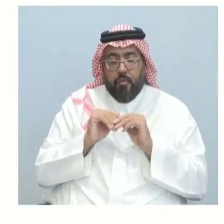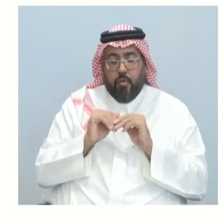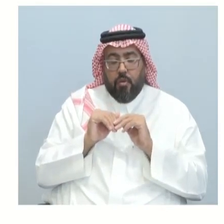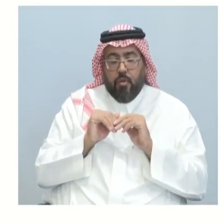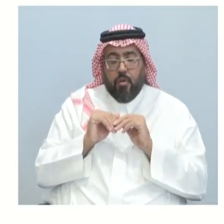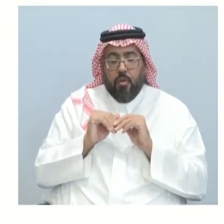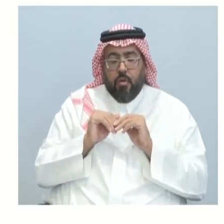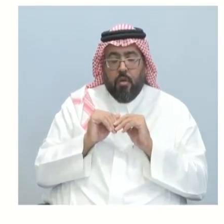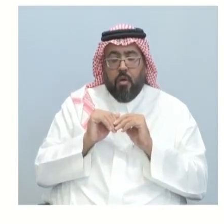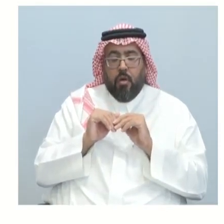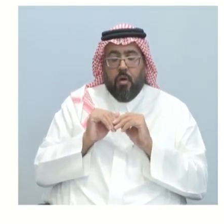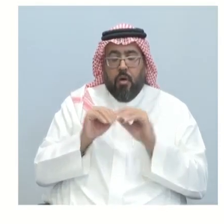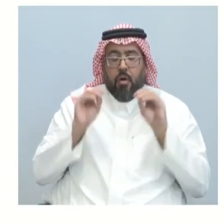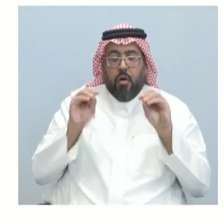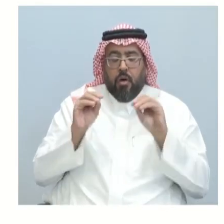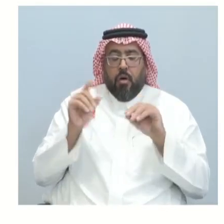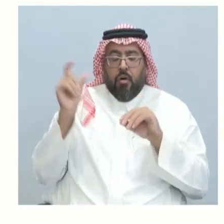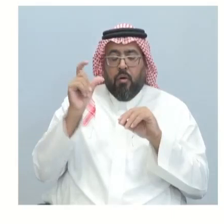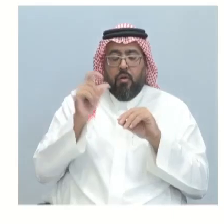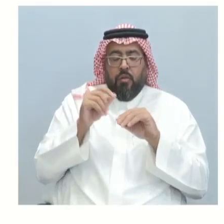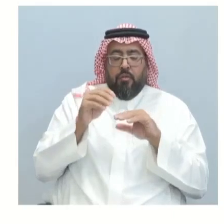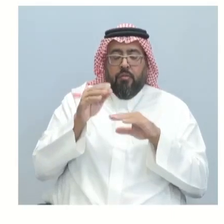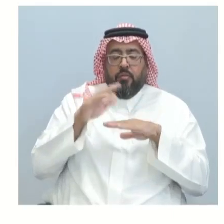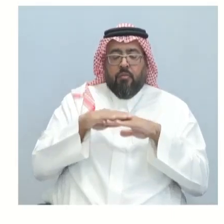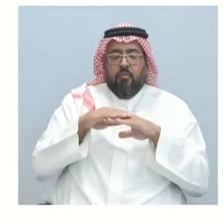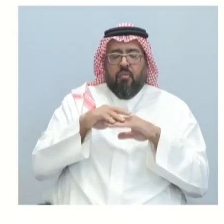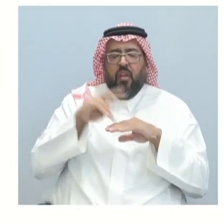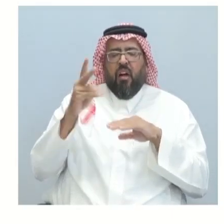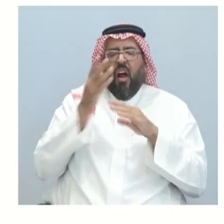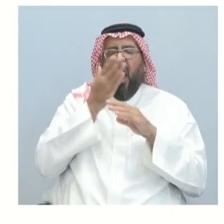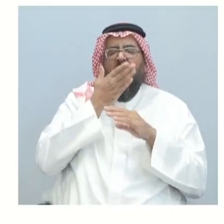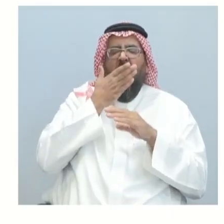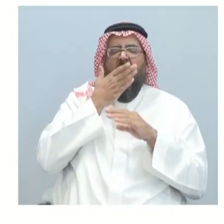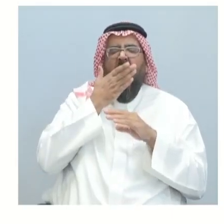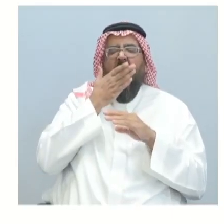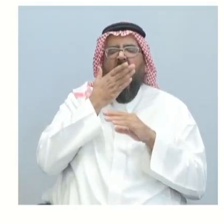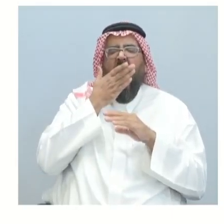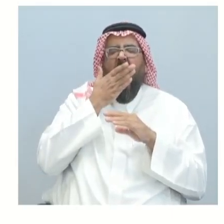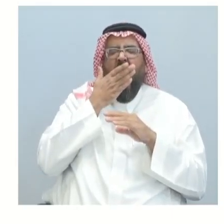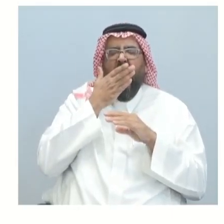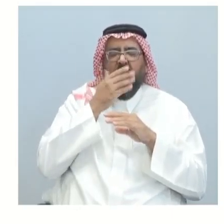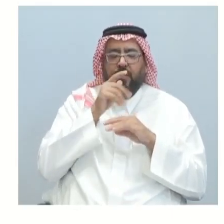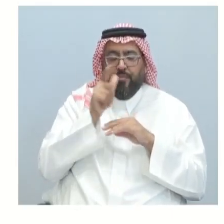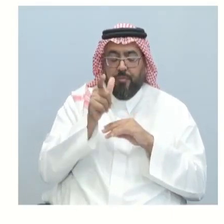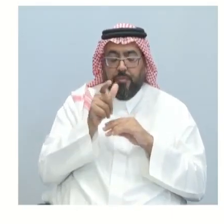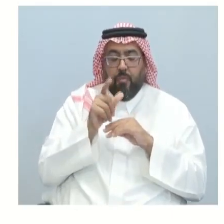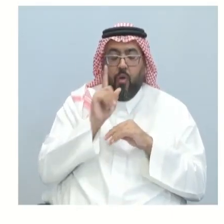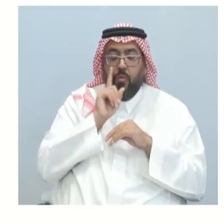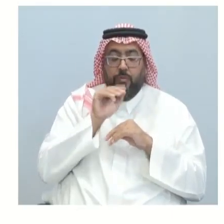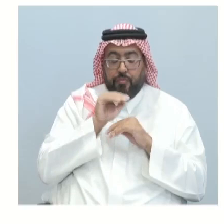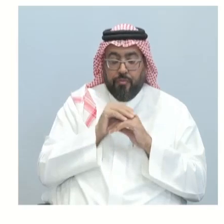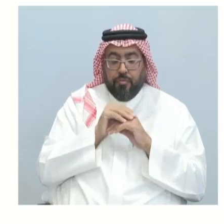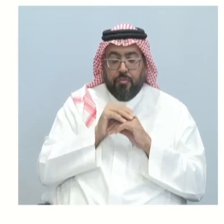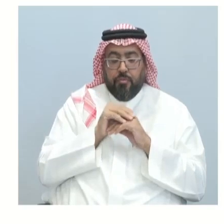جدا قدمها الاسلام على غيرها لكن اقول الوالدان